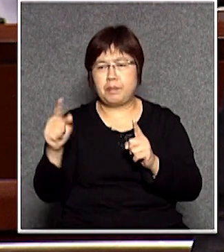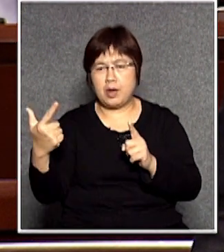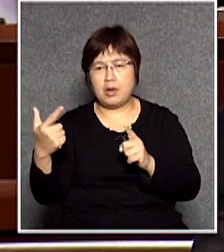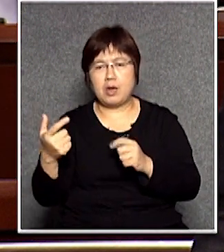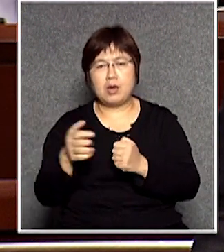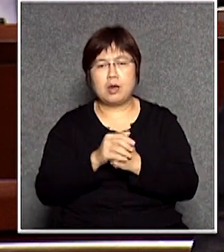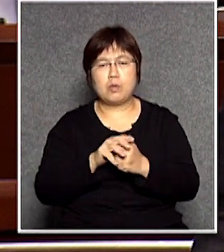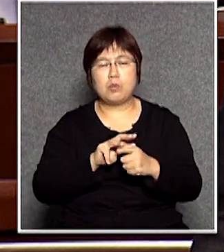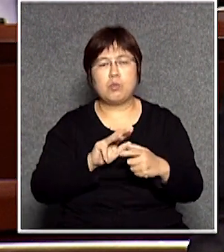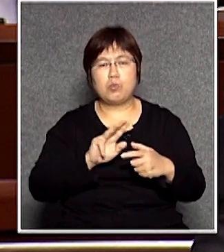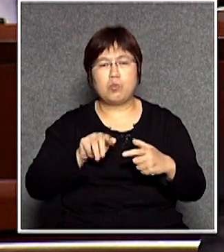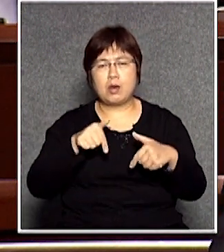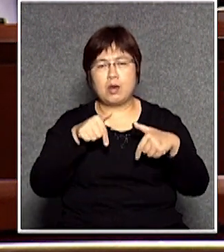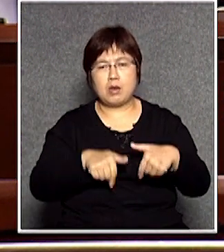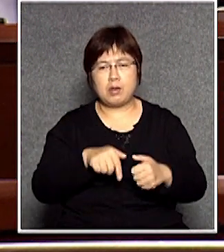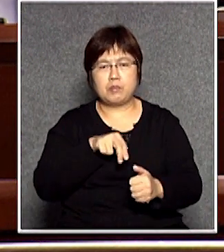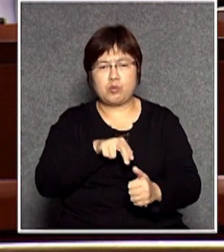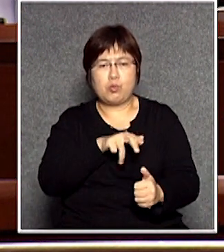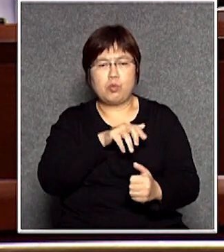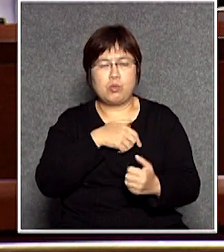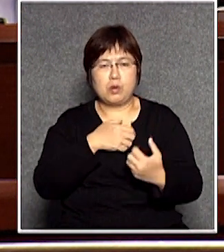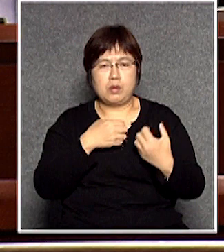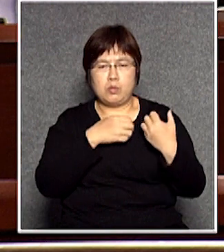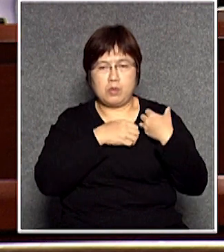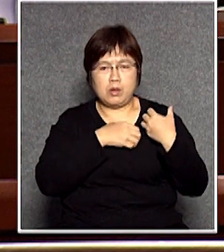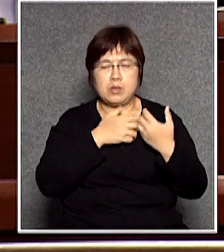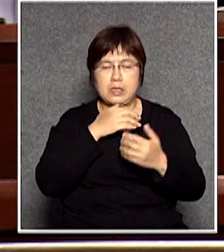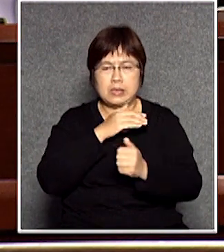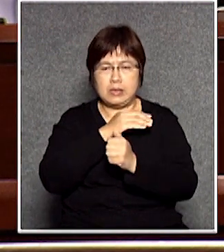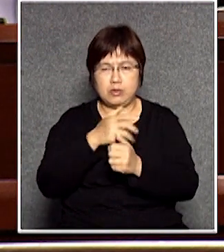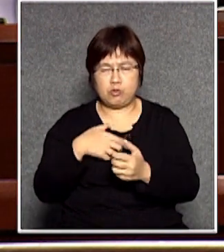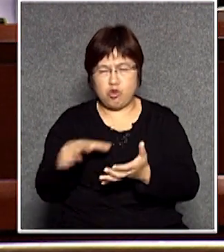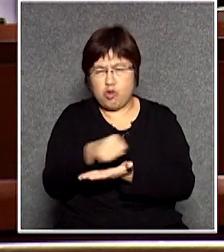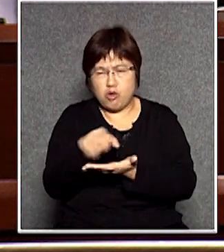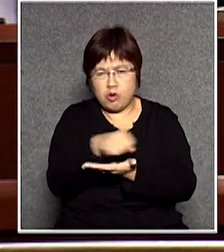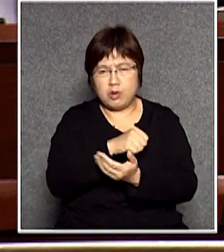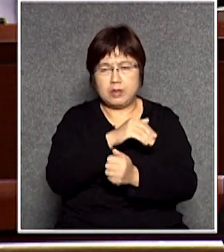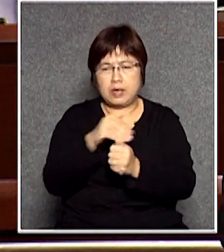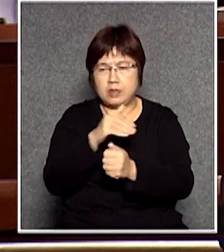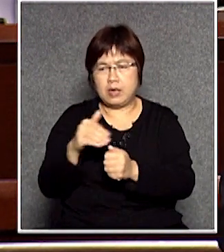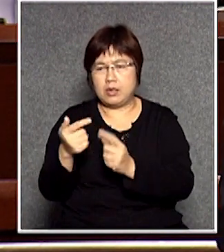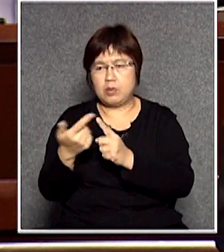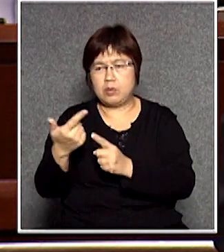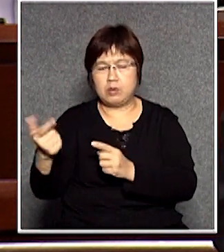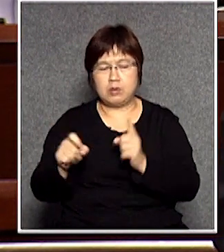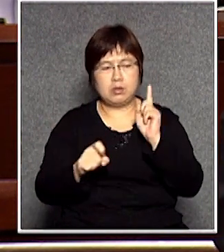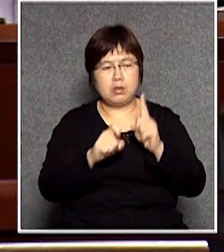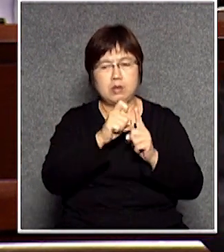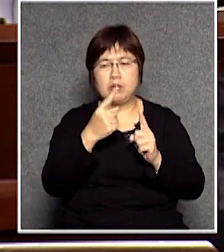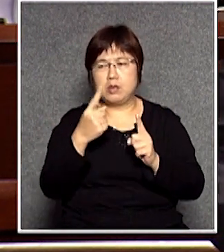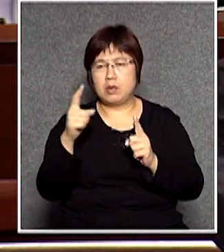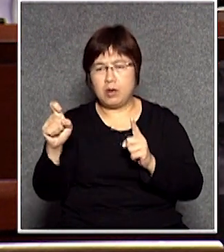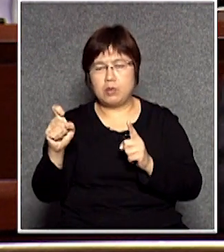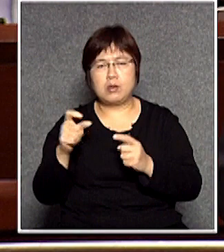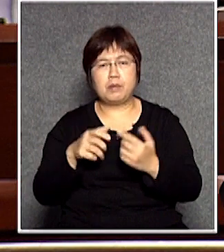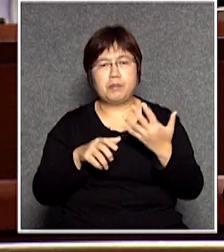軍張敬堯在湖南搶掠殺害了很多人之後呢，就1919年五四運動爆發了之